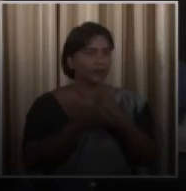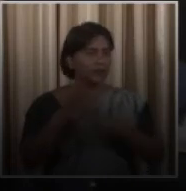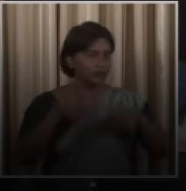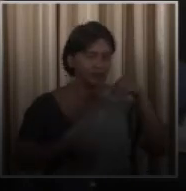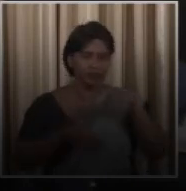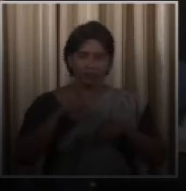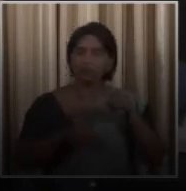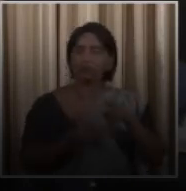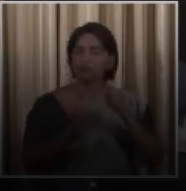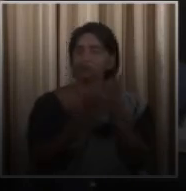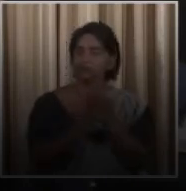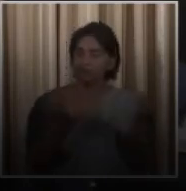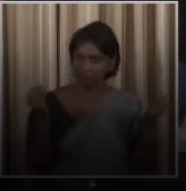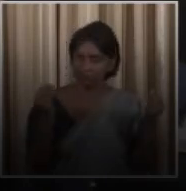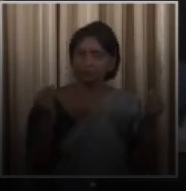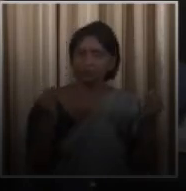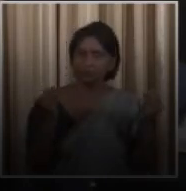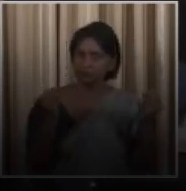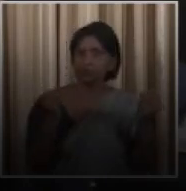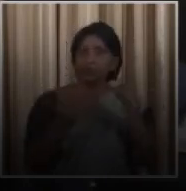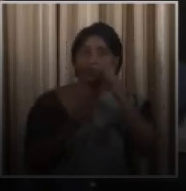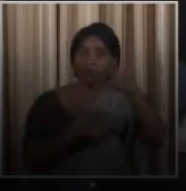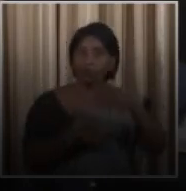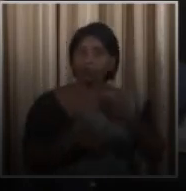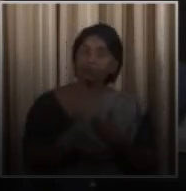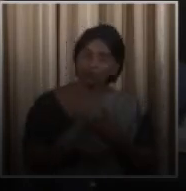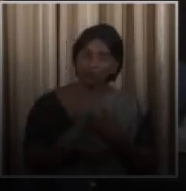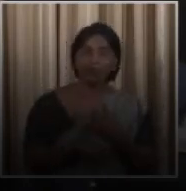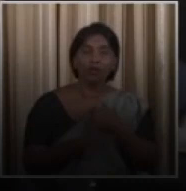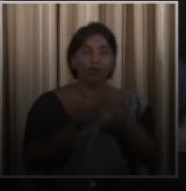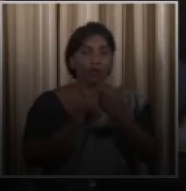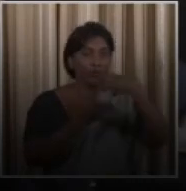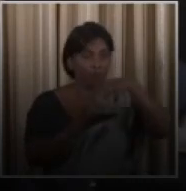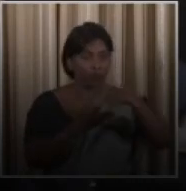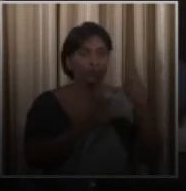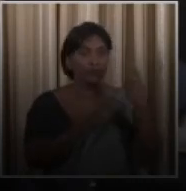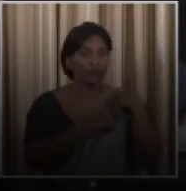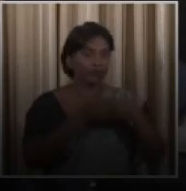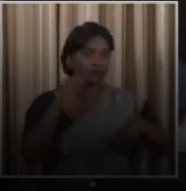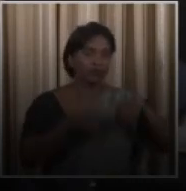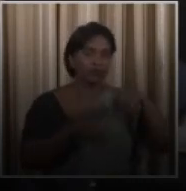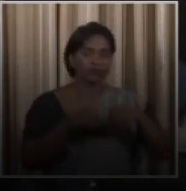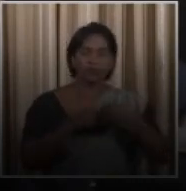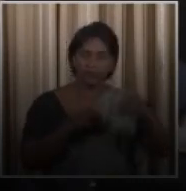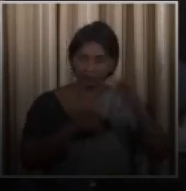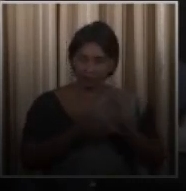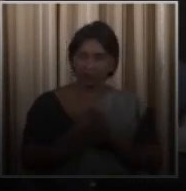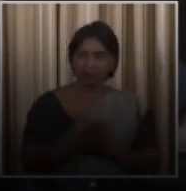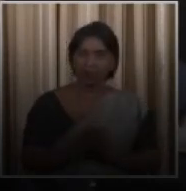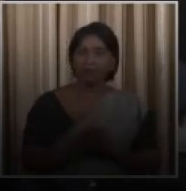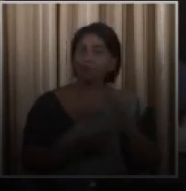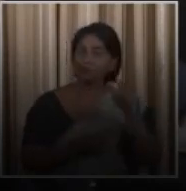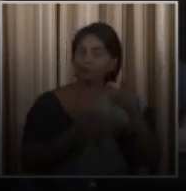ක්‍රමය අහෝසි කරලා ජනතා හිතවාදී කොට්ටාසයකට වග කියන මැතිවරණ ක්‍රමයක් අපි ගේනවා කියලා.